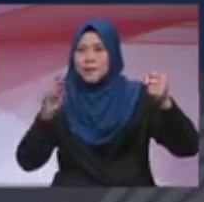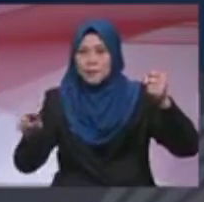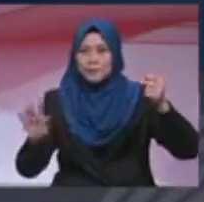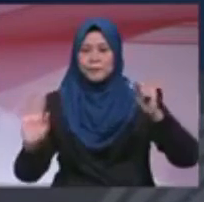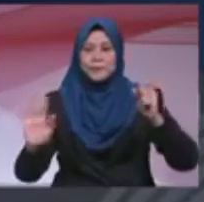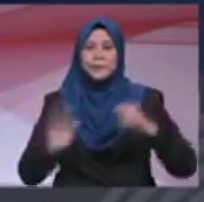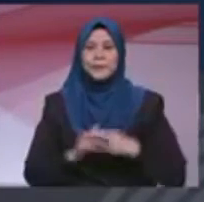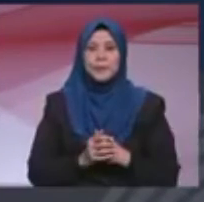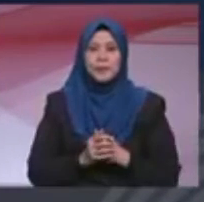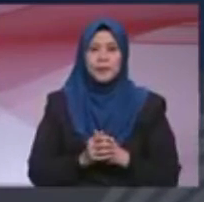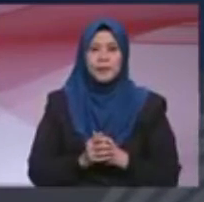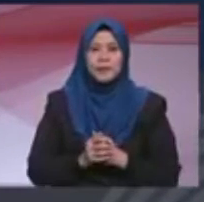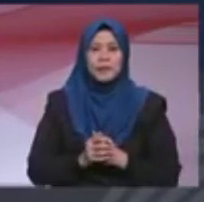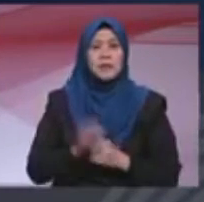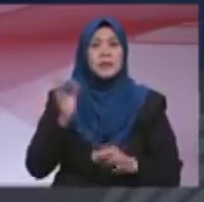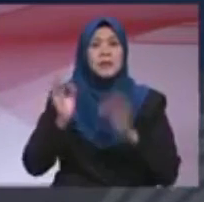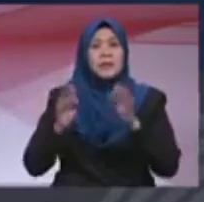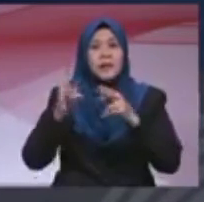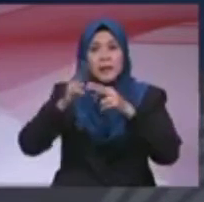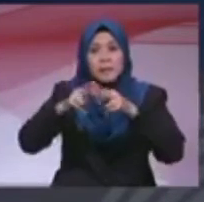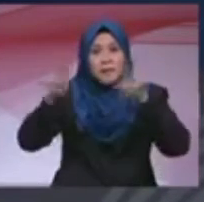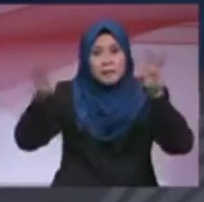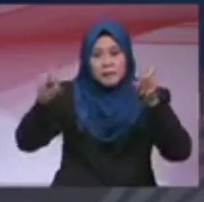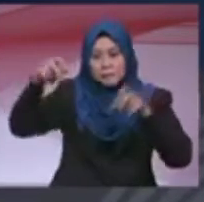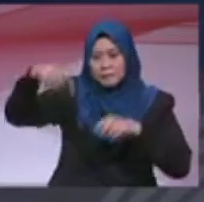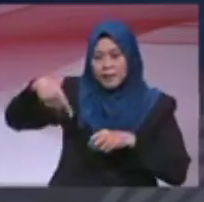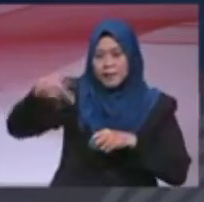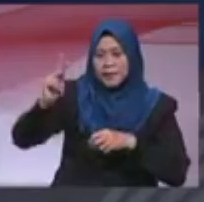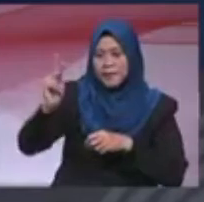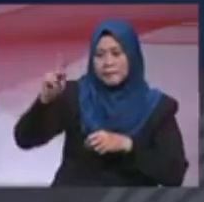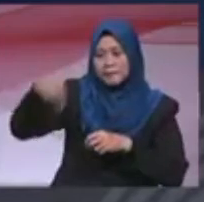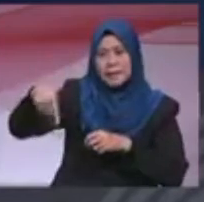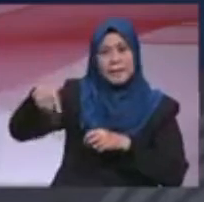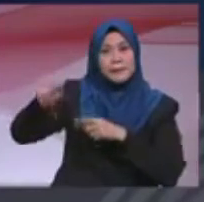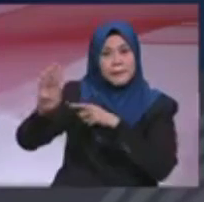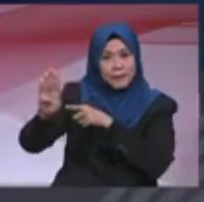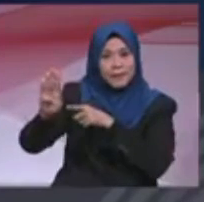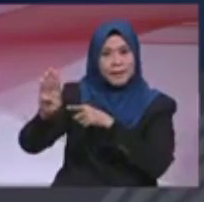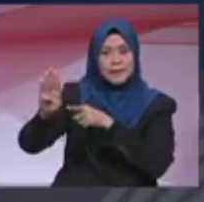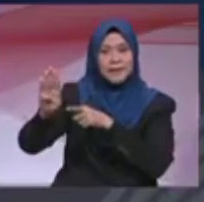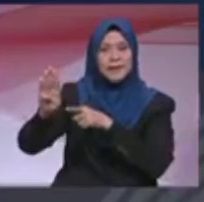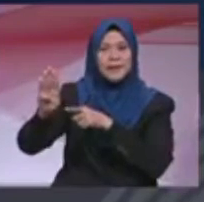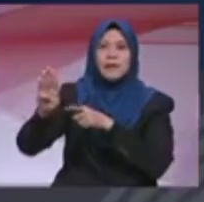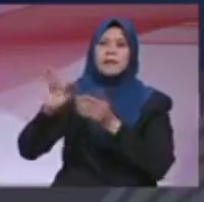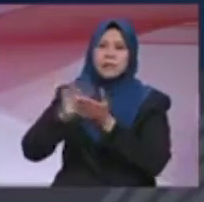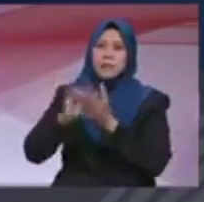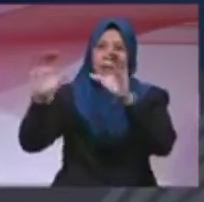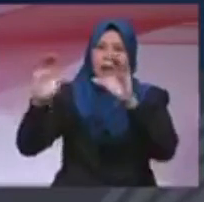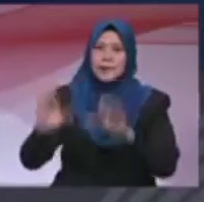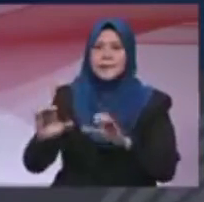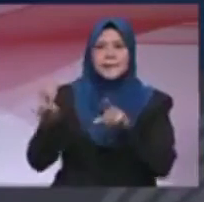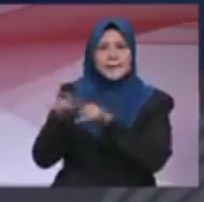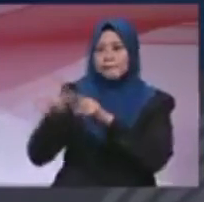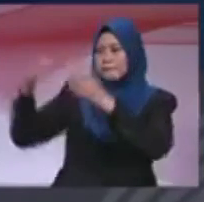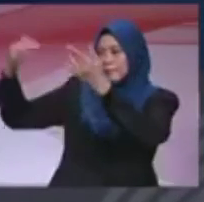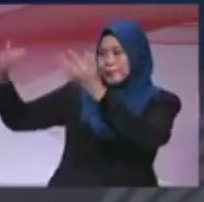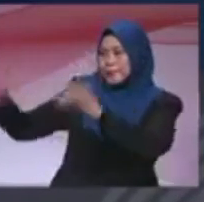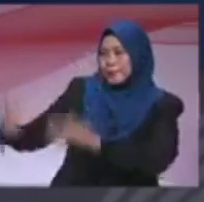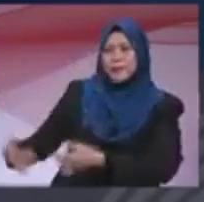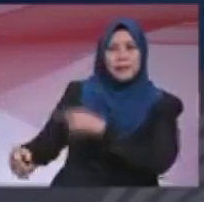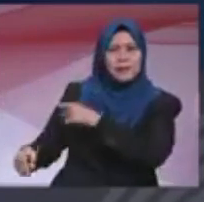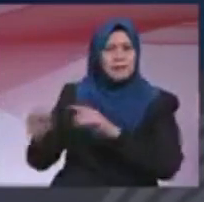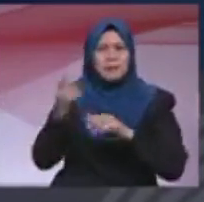first. As long as namanya PKPB, maka itulah kaedahnya. Okay? Jadi kita tak